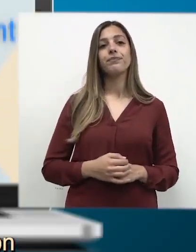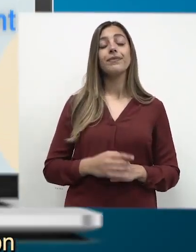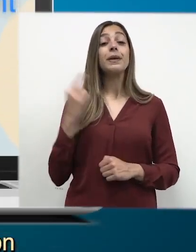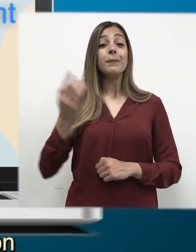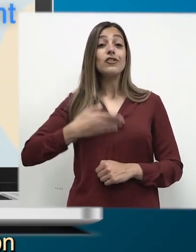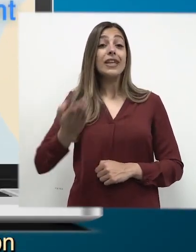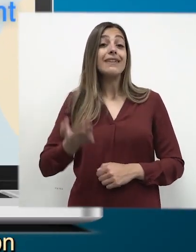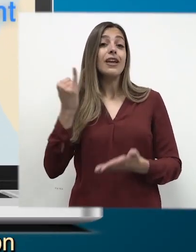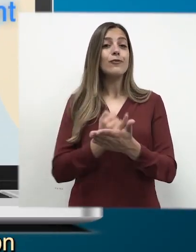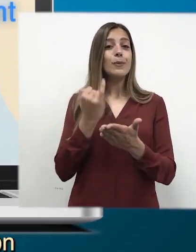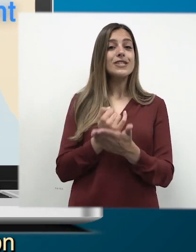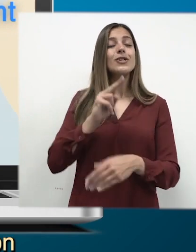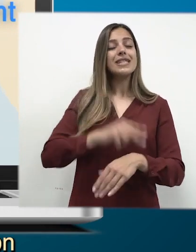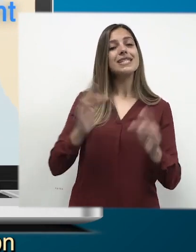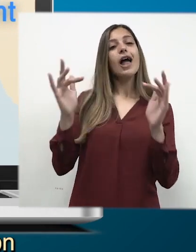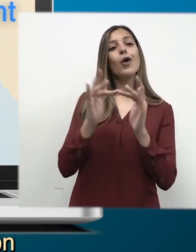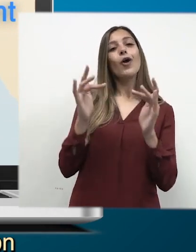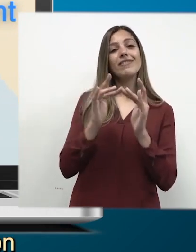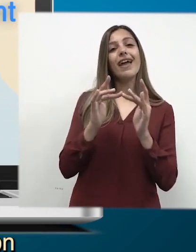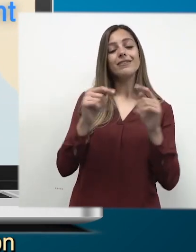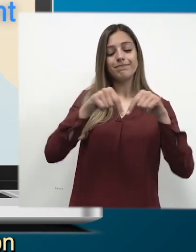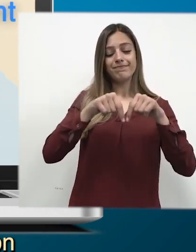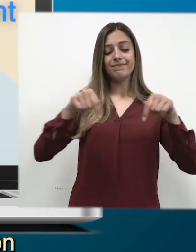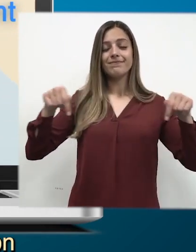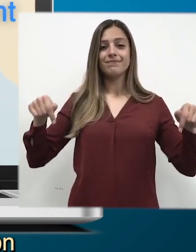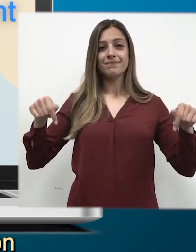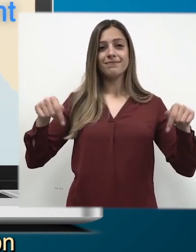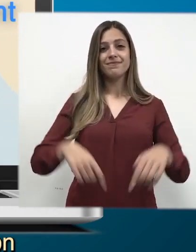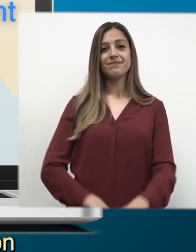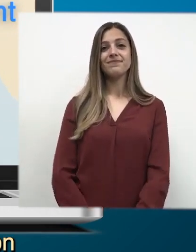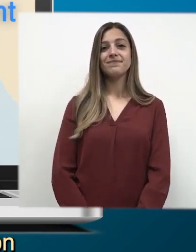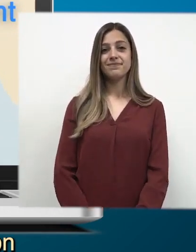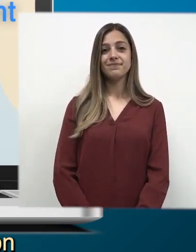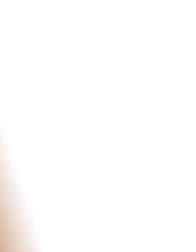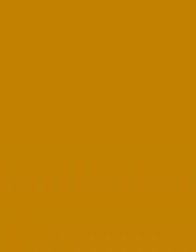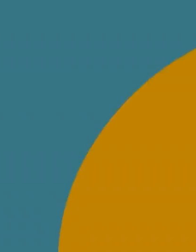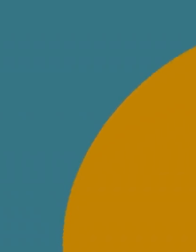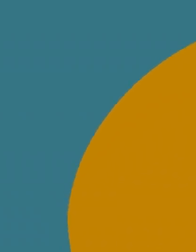informazzjoni stik konta tjena fuq accessibility.vetting.crpd.org.mt